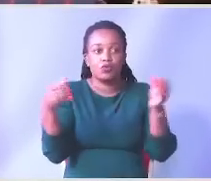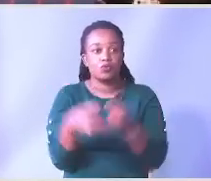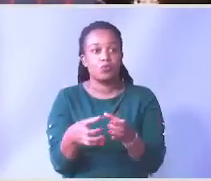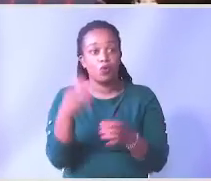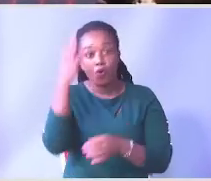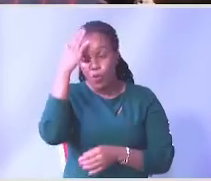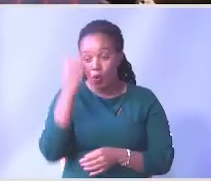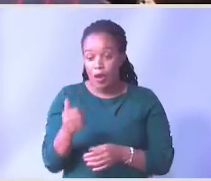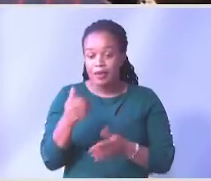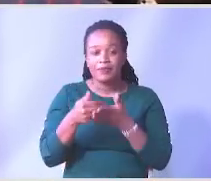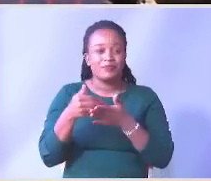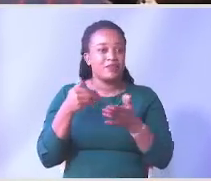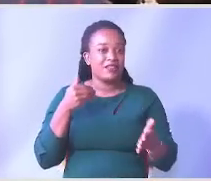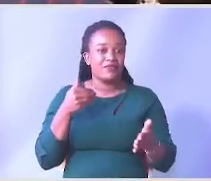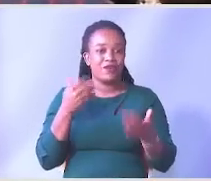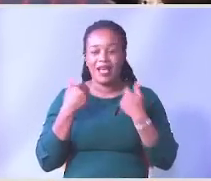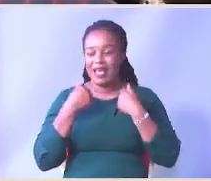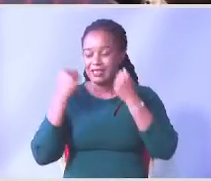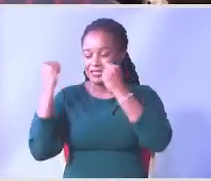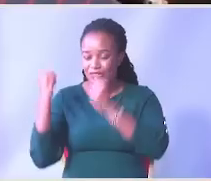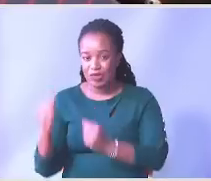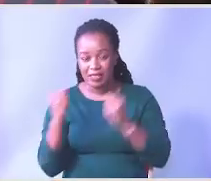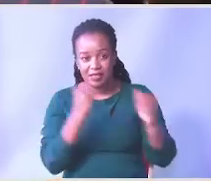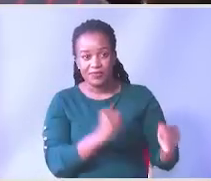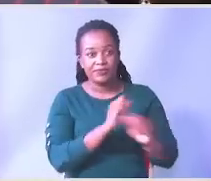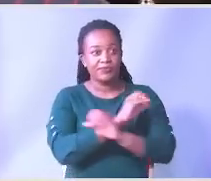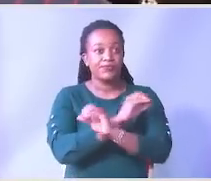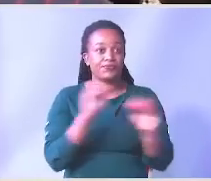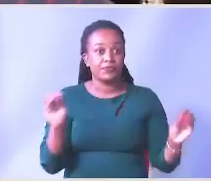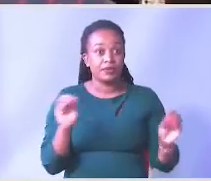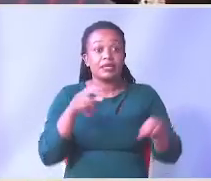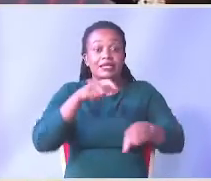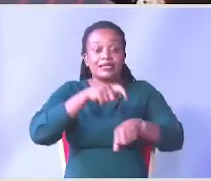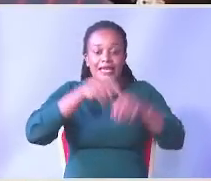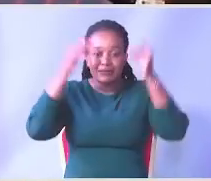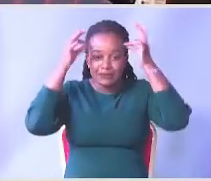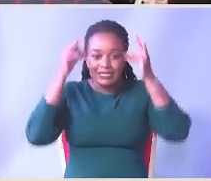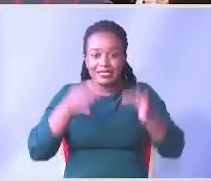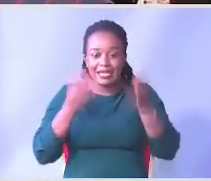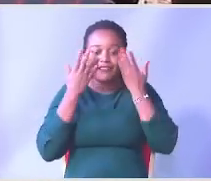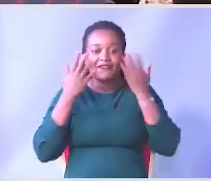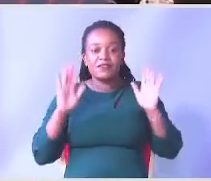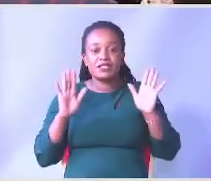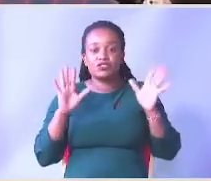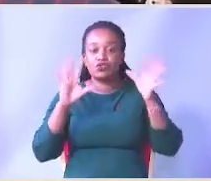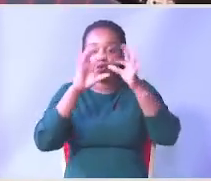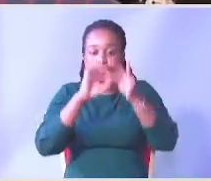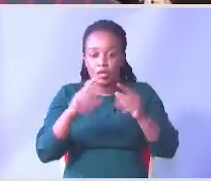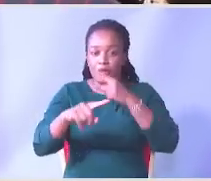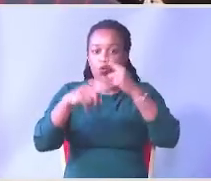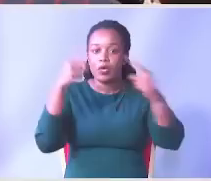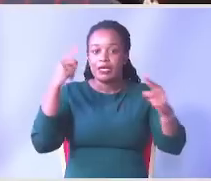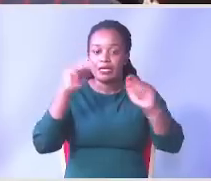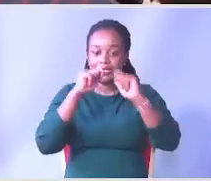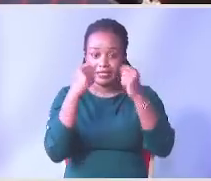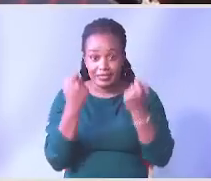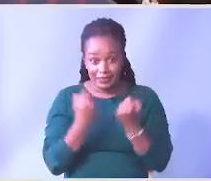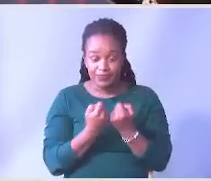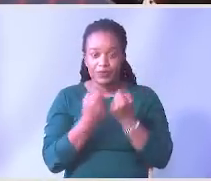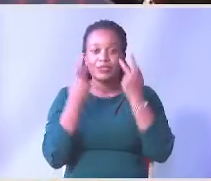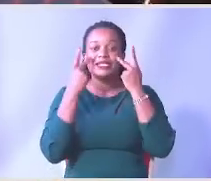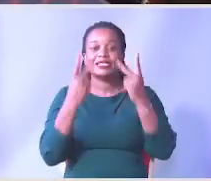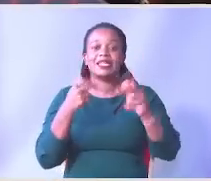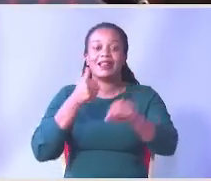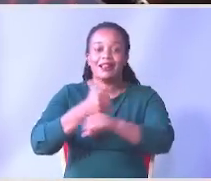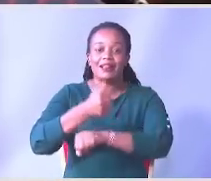penye walikuwa hawakukua pengine na nguvu. Sasa saa hii sasa wamefanya uamuzi kujoin the winning team. Tumeona matusi kutoka